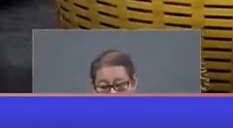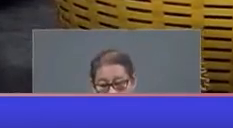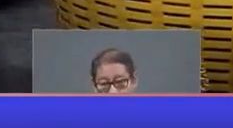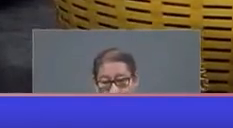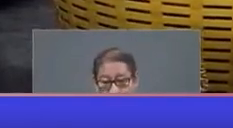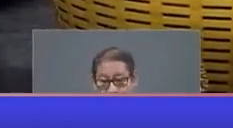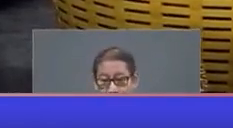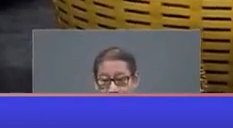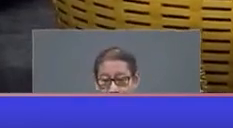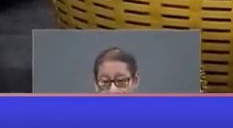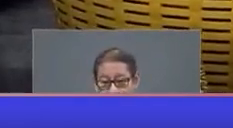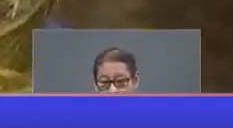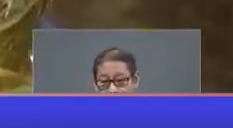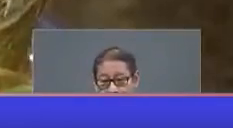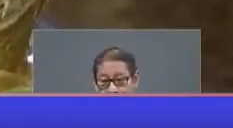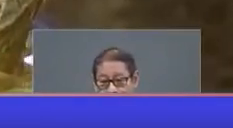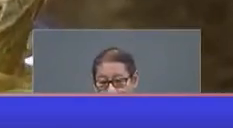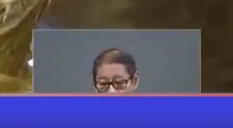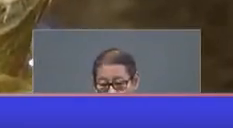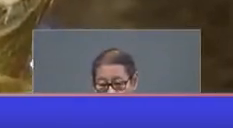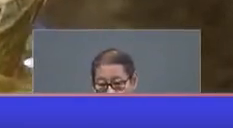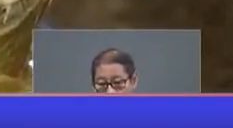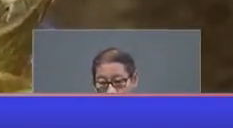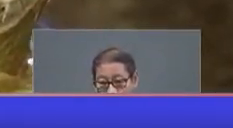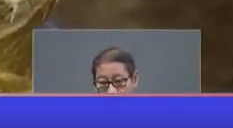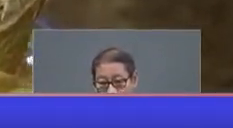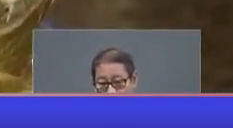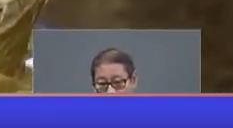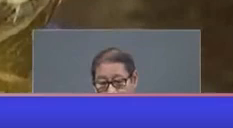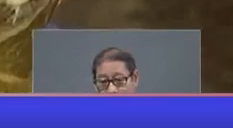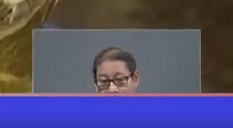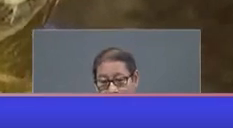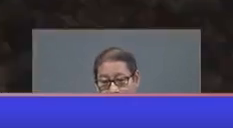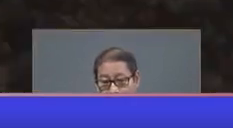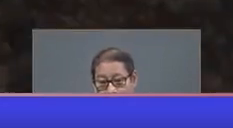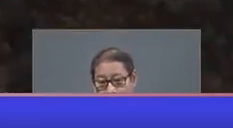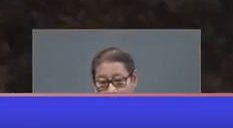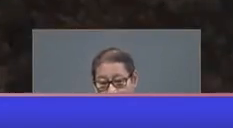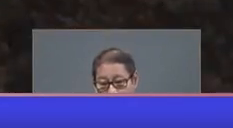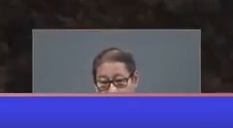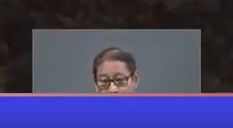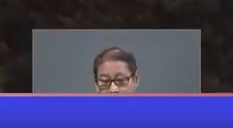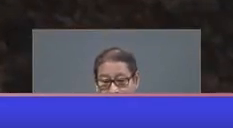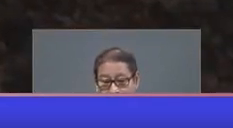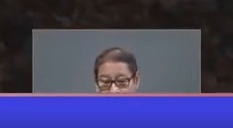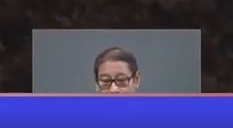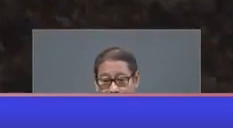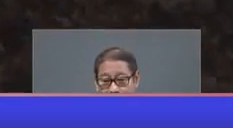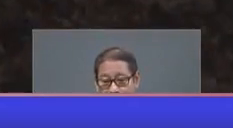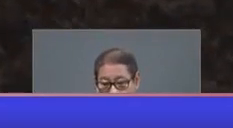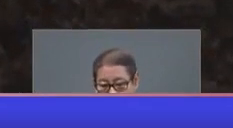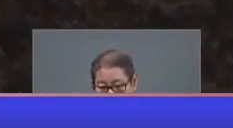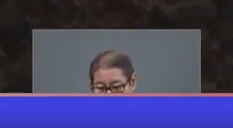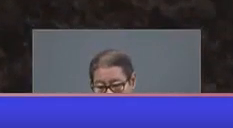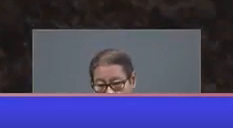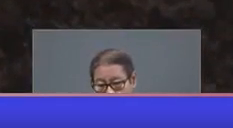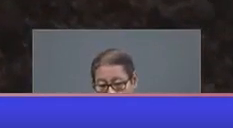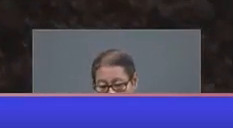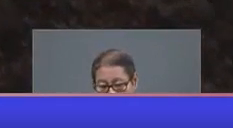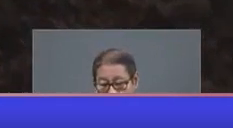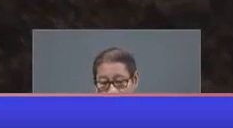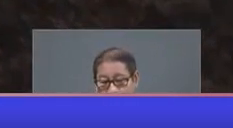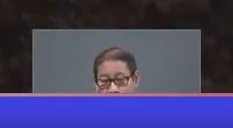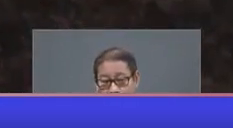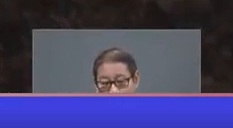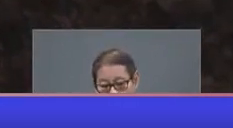นะตกไซส์ก็ได้อะไรก็ได้ที่เป็นทุเรียนเอาถูกๆเข้าไว้นะคะกินอร่อยก็พออ่ะส่งออกทุเรียนตกไซส์นะ